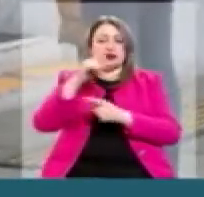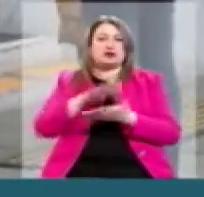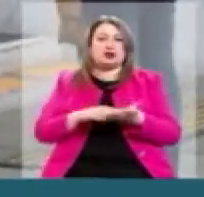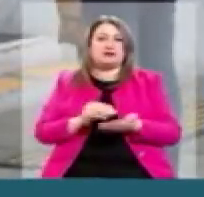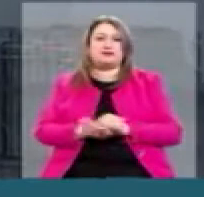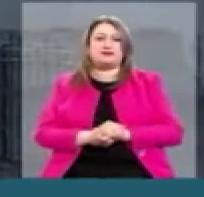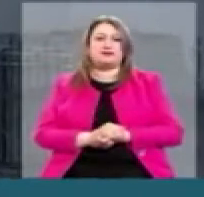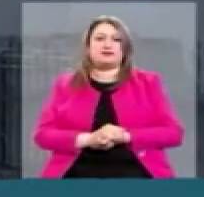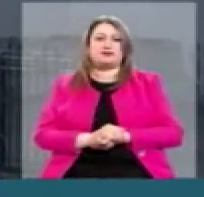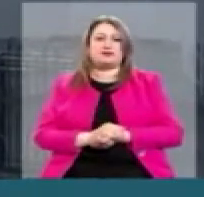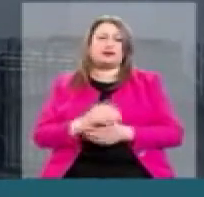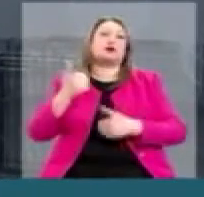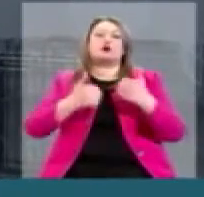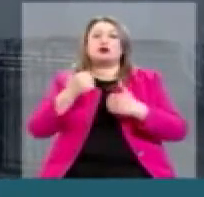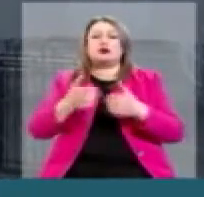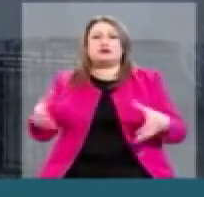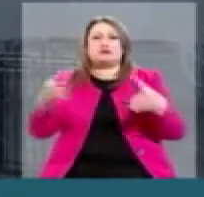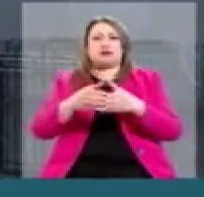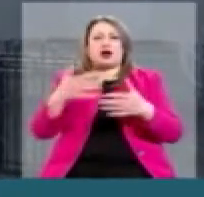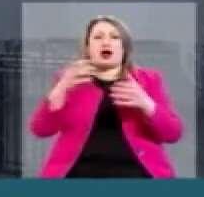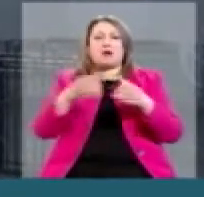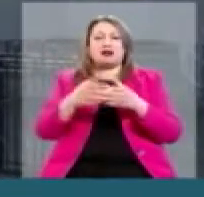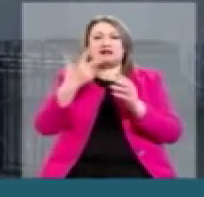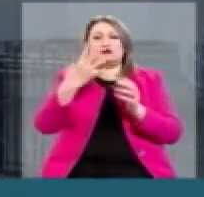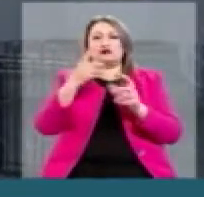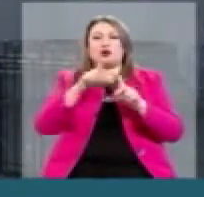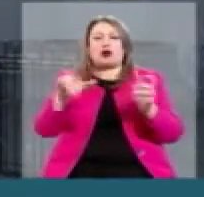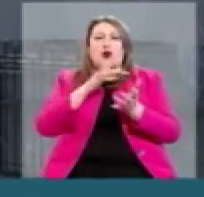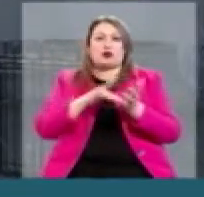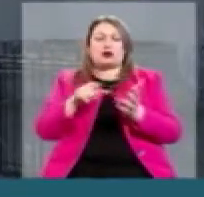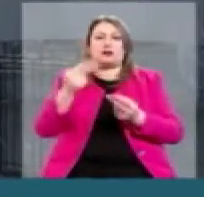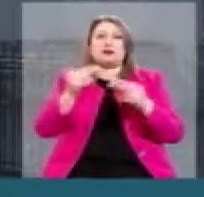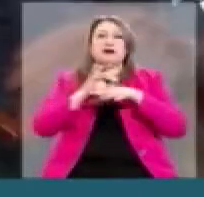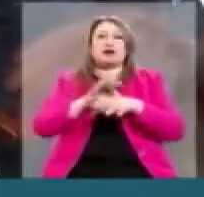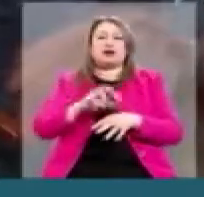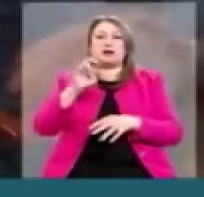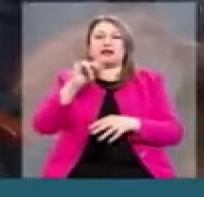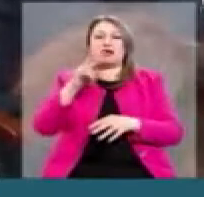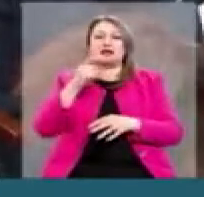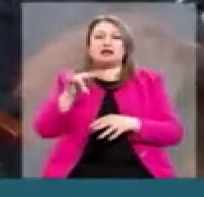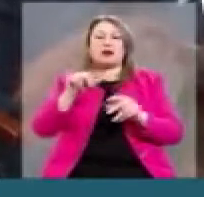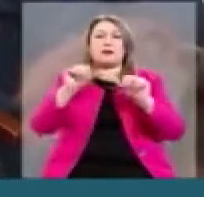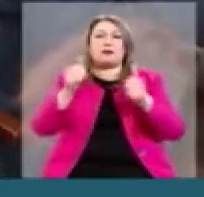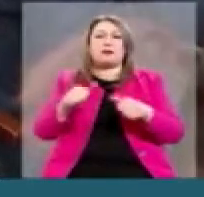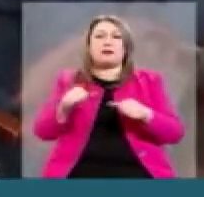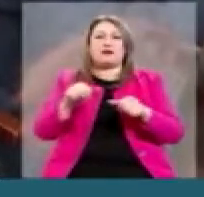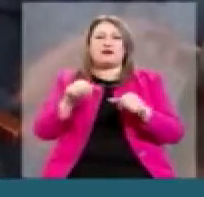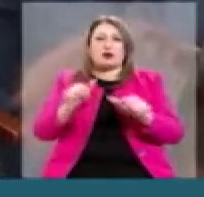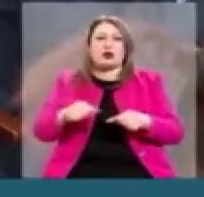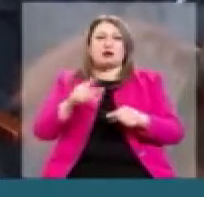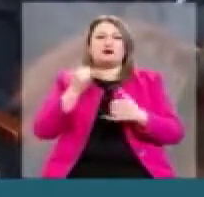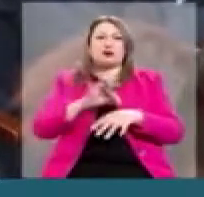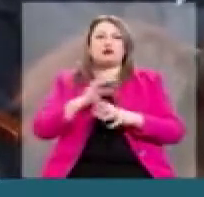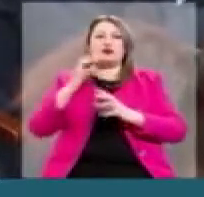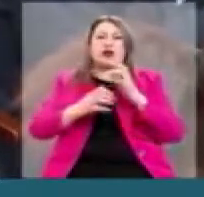далее. Турнир собрал команды из 34 школ города. Игры проходили в британском парламентском формате, по которому сегодня